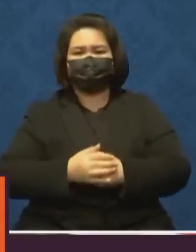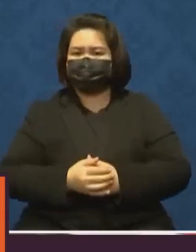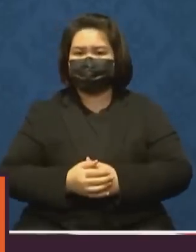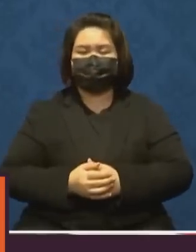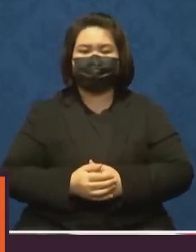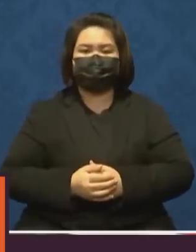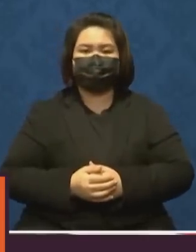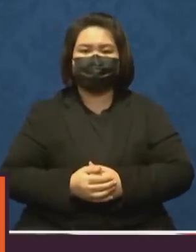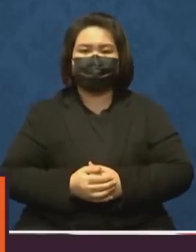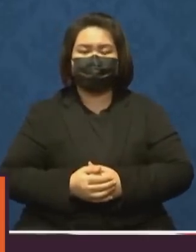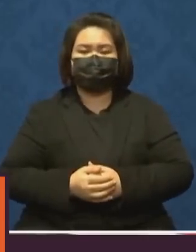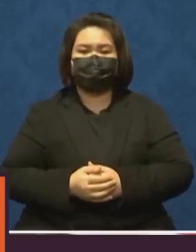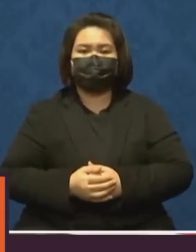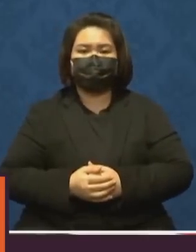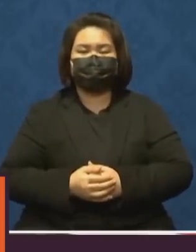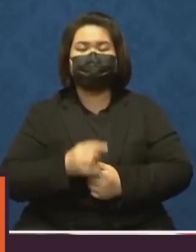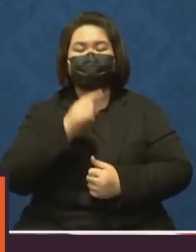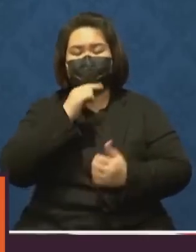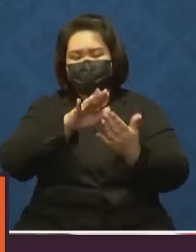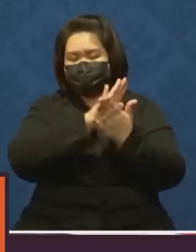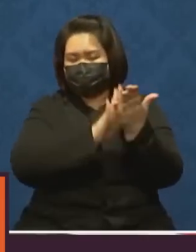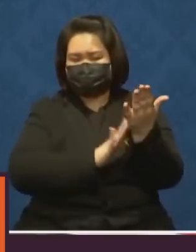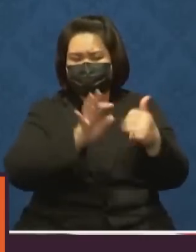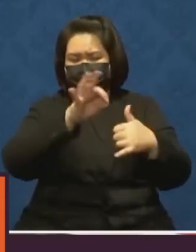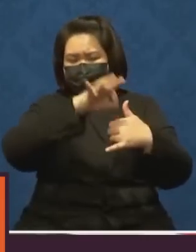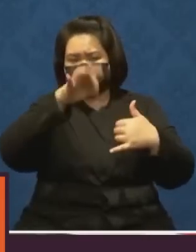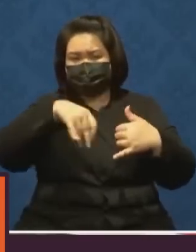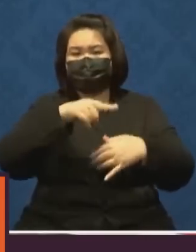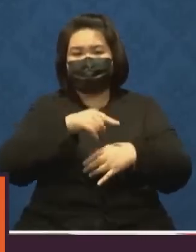ศักดินา ออกไปจากประเทศไยครั ขอบคครับ